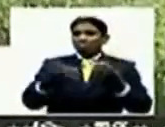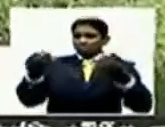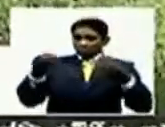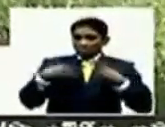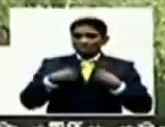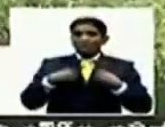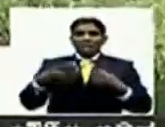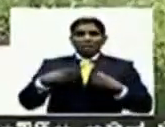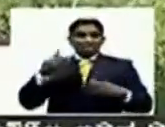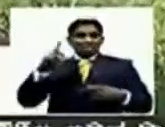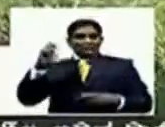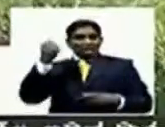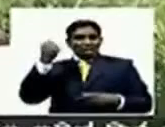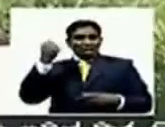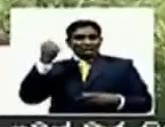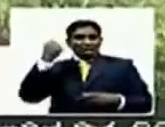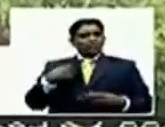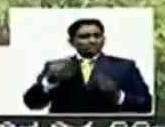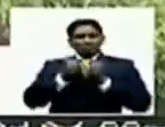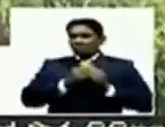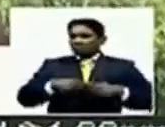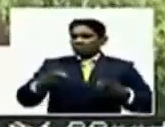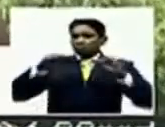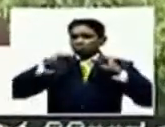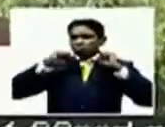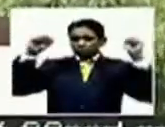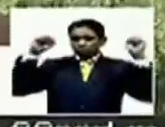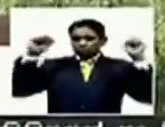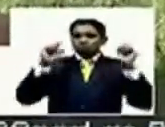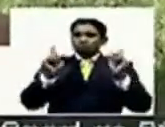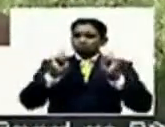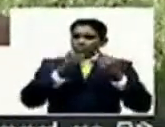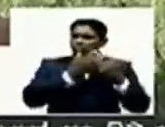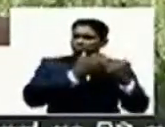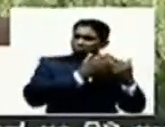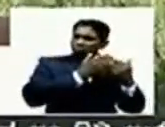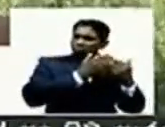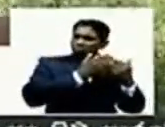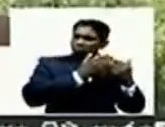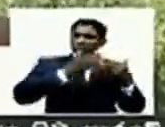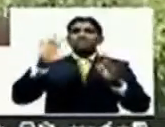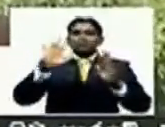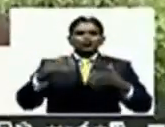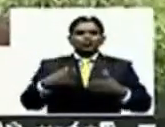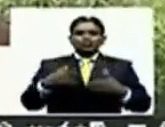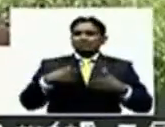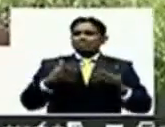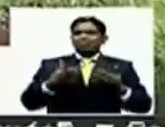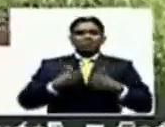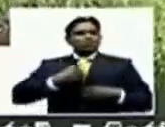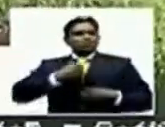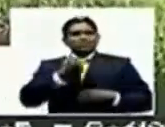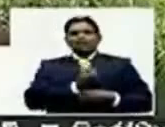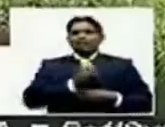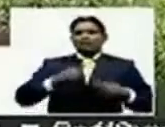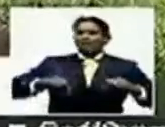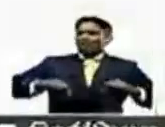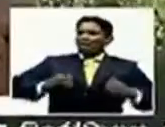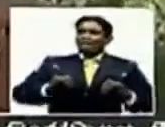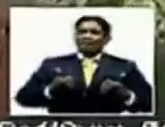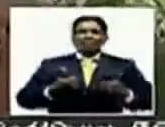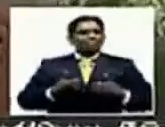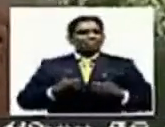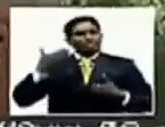අභියෝගමද අභියෝගමිට මේ සටනට දිලිකප කරමින් අපි පාරේ සටන් කරනවායි කියන